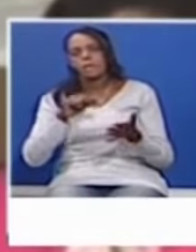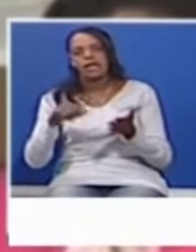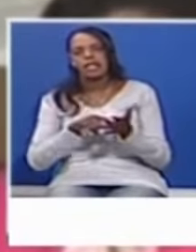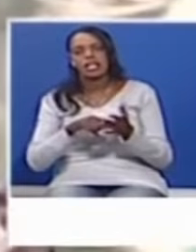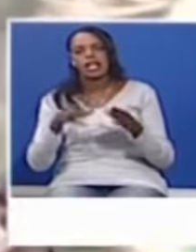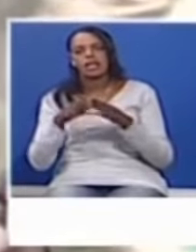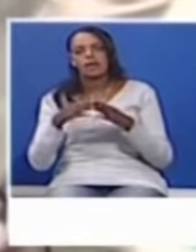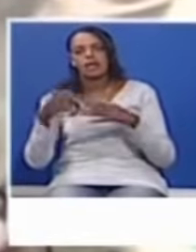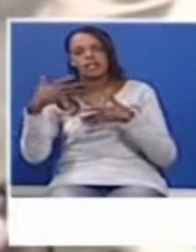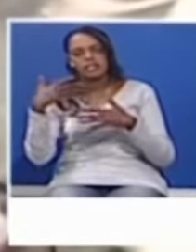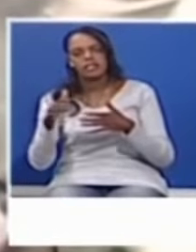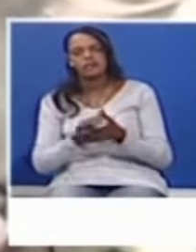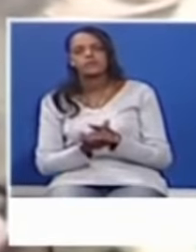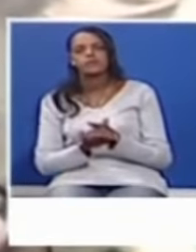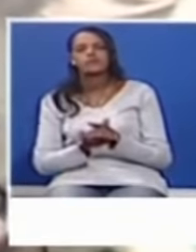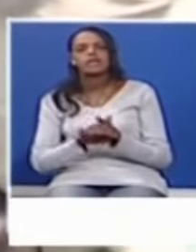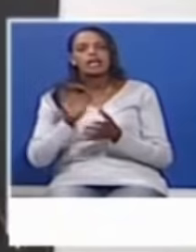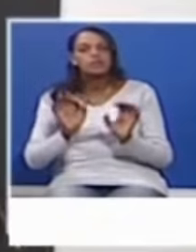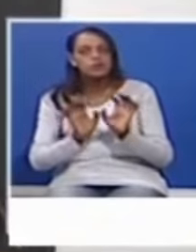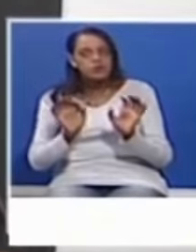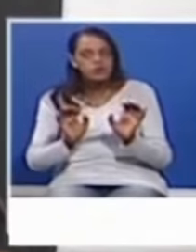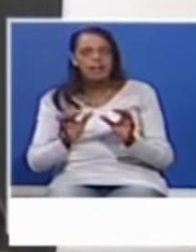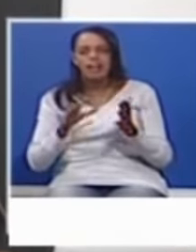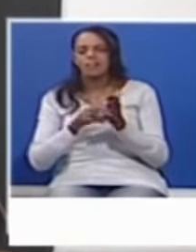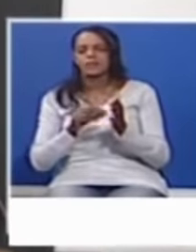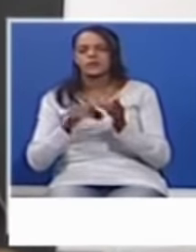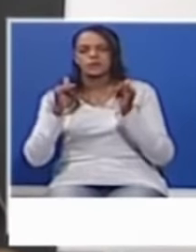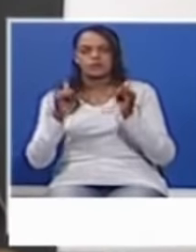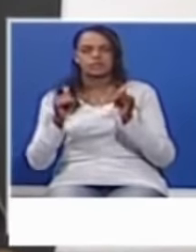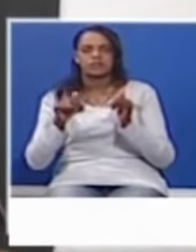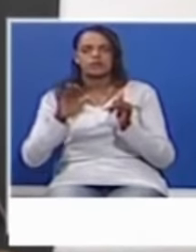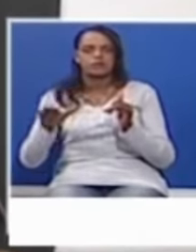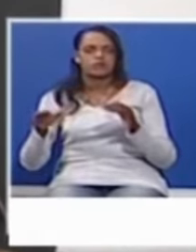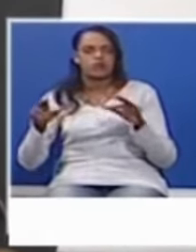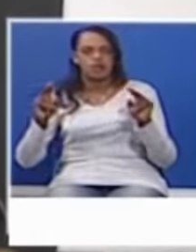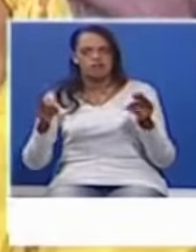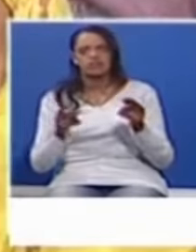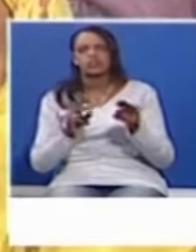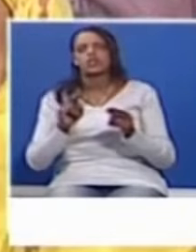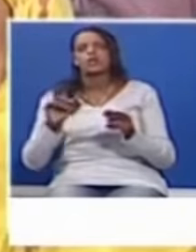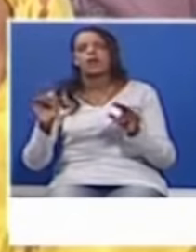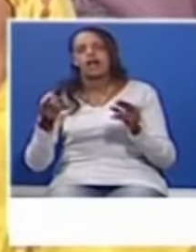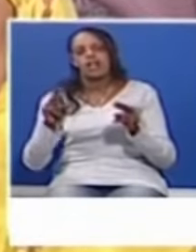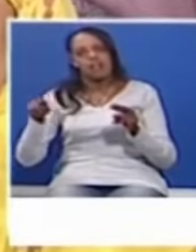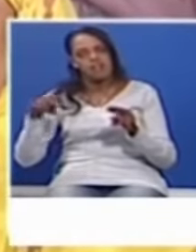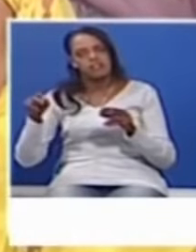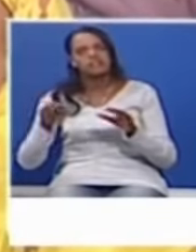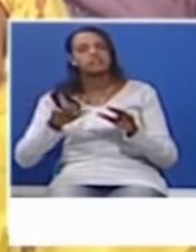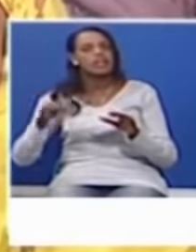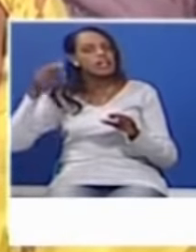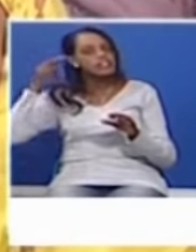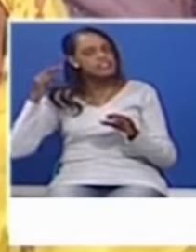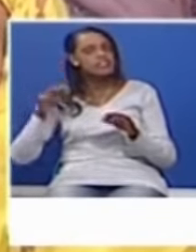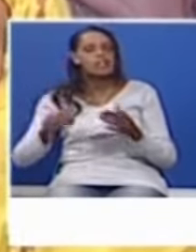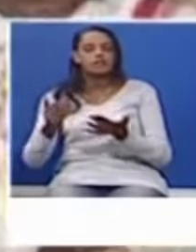ኣካይዳ ኣብዚ ምኹስኳስ ሃገራዊ ክብርታት ተራን ኣድማዓነትን ውዳበ ኣብዚ ሓድሽ ንዋእል ከምኡውን ተራ ደቂ ኣንስትዮ ኣብ